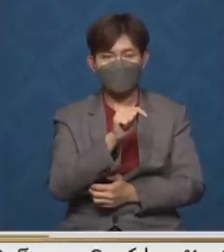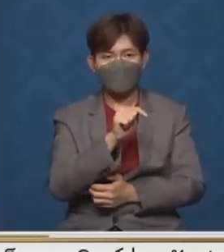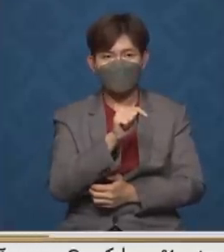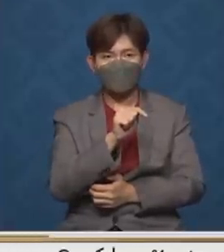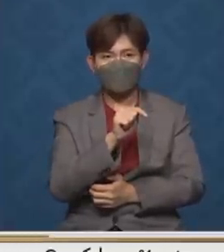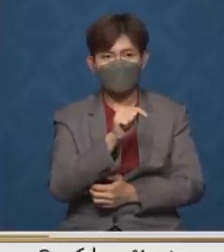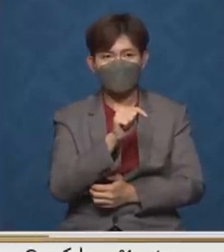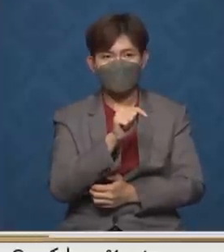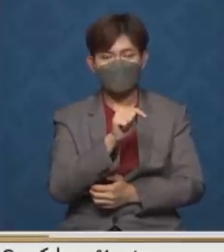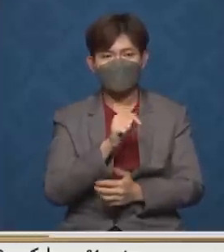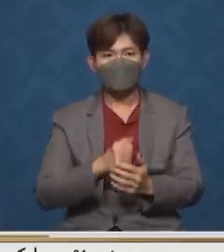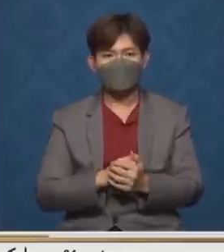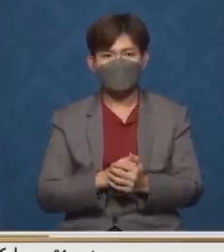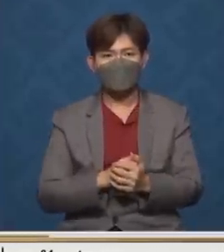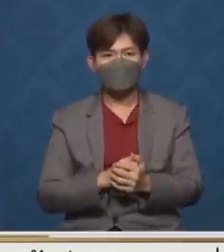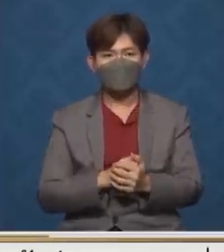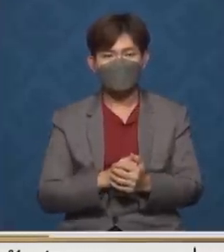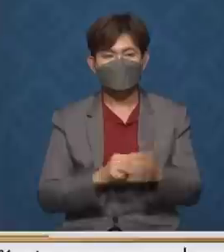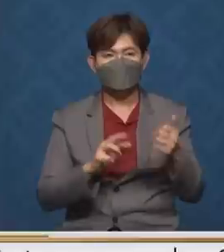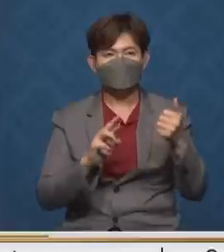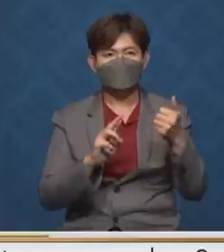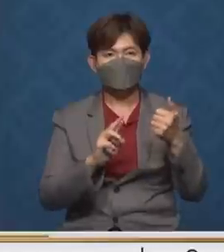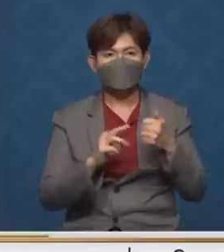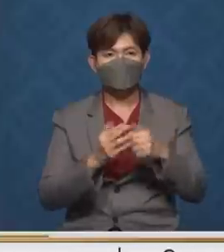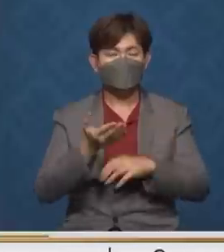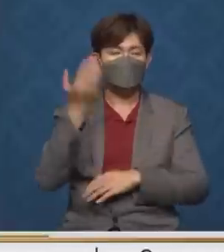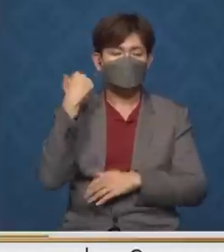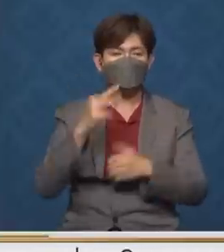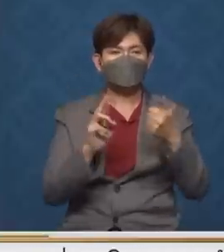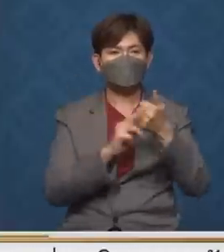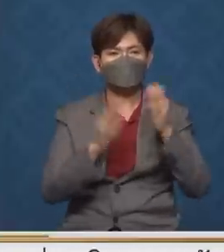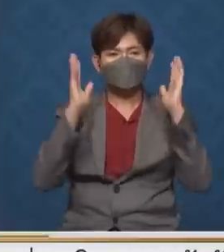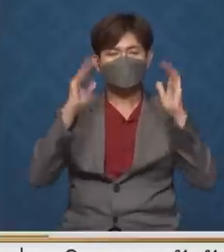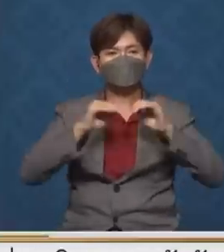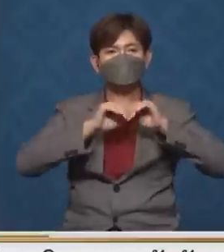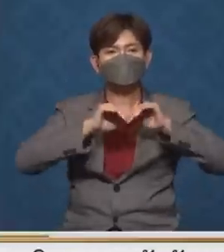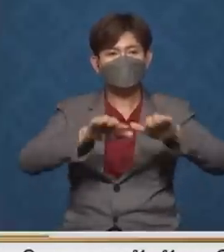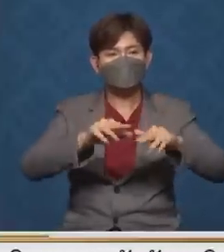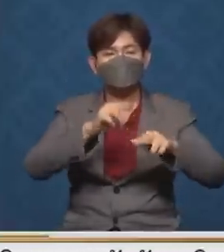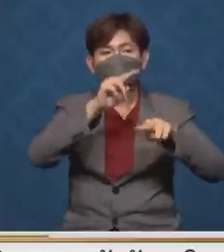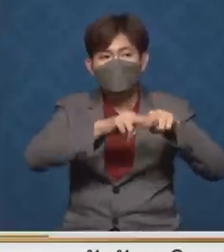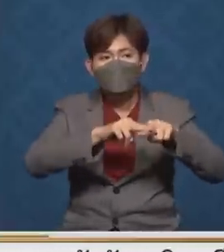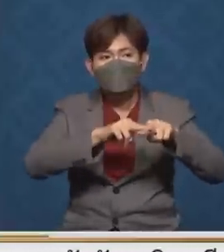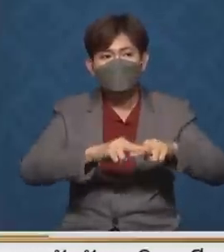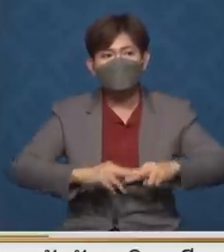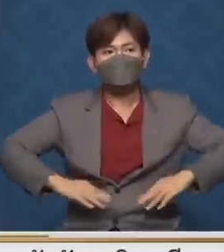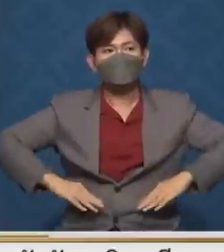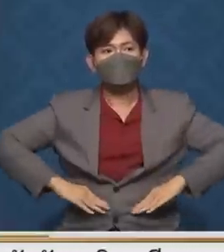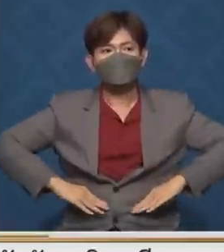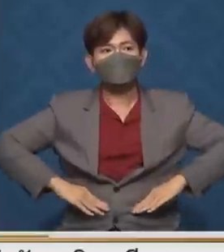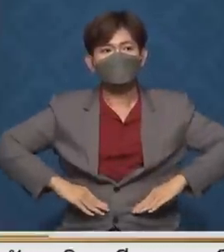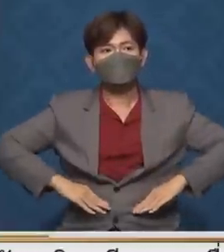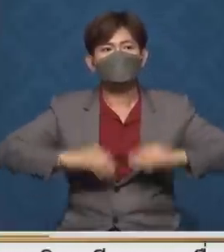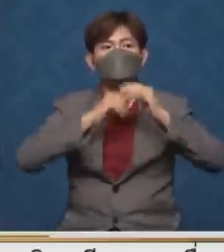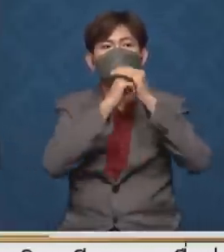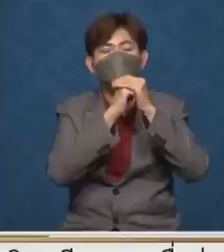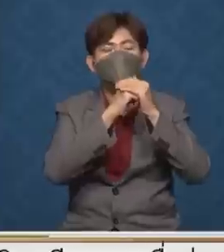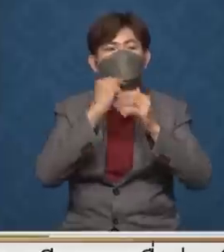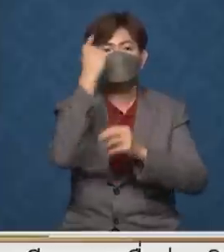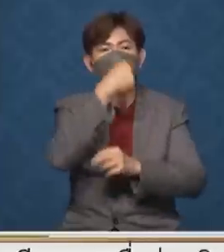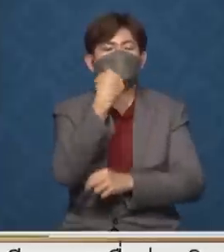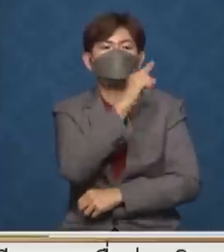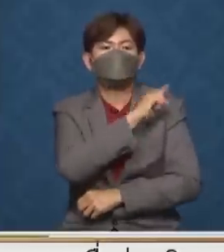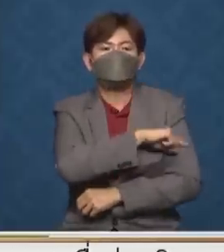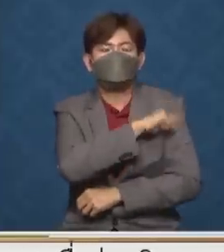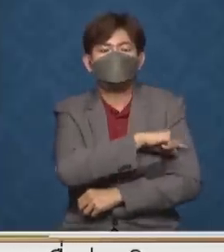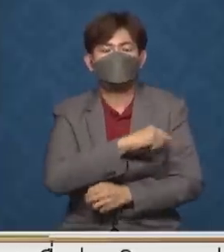นั่ก็คืออดีตรองโสกกองทัพนั่งอยตนั้ครัเท้าแขนหนาขาวๆ นั่นพันเอกหญงนุ